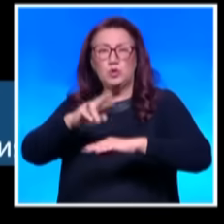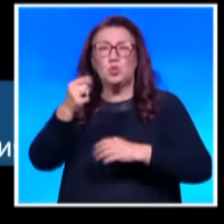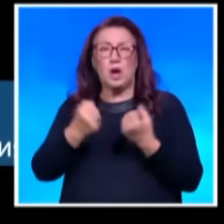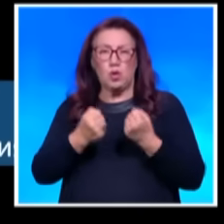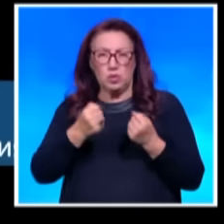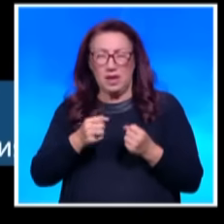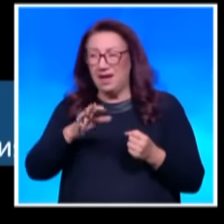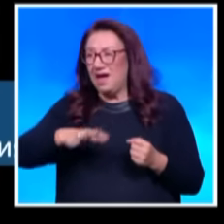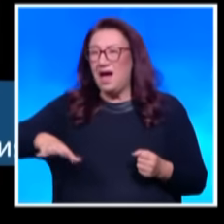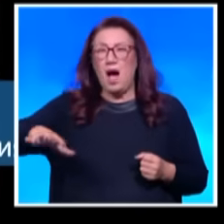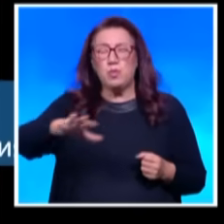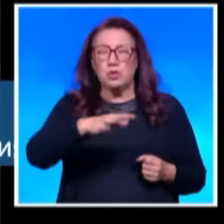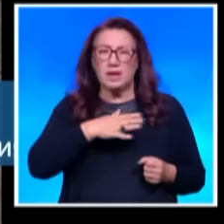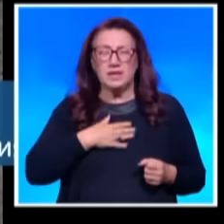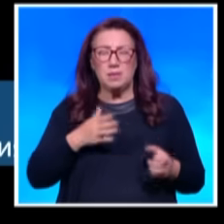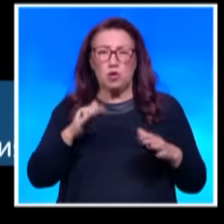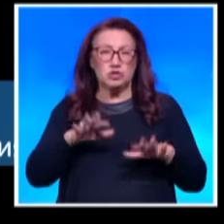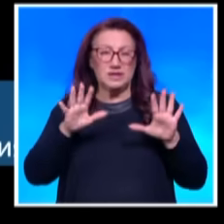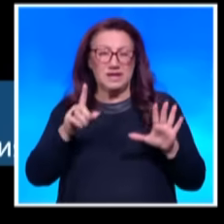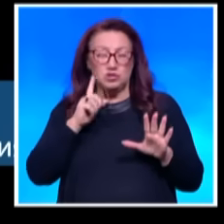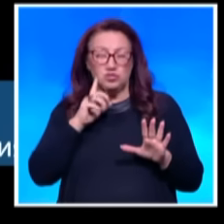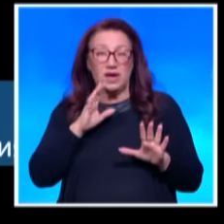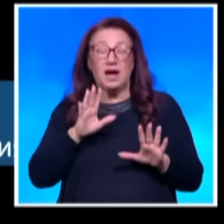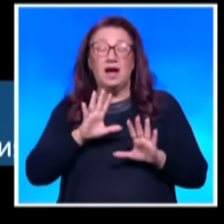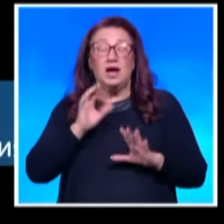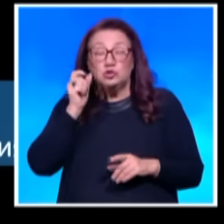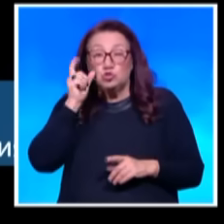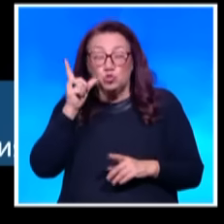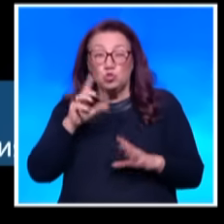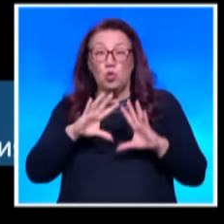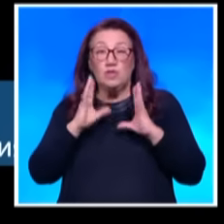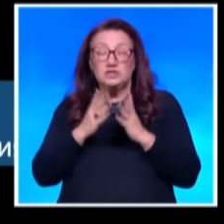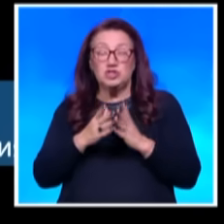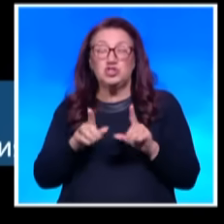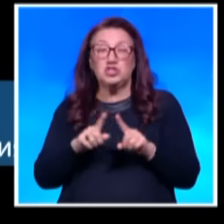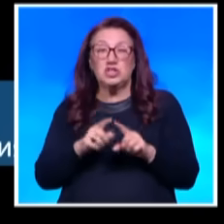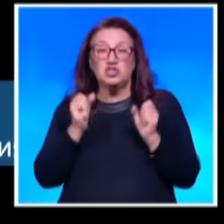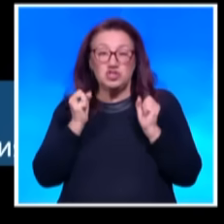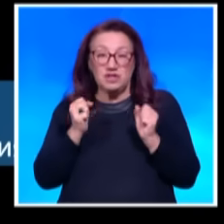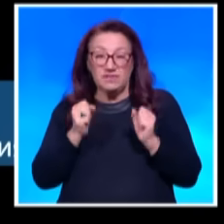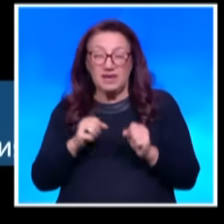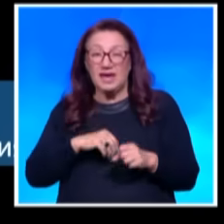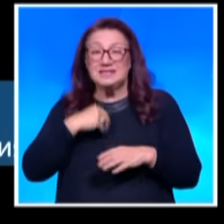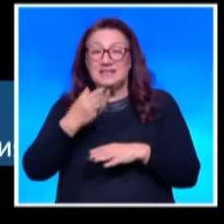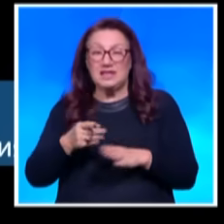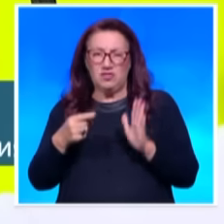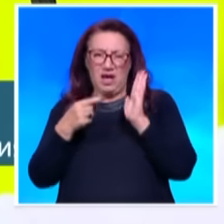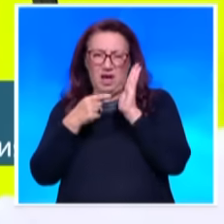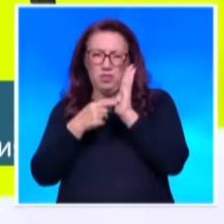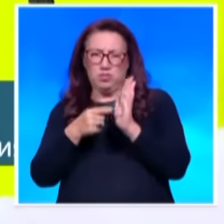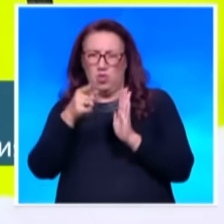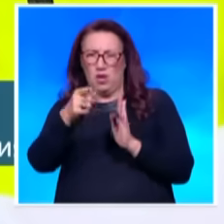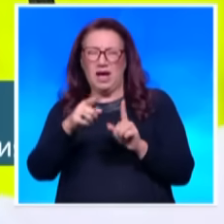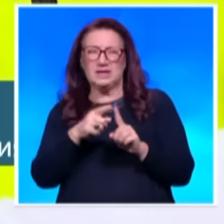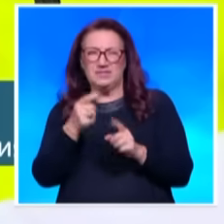човека. Като по чудо не ги помита. След инцидента пуска снимка на фона на разбития автомобил. Показва нецензурен жест веднага